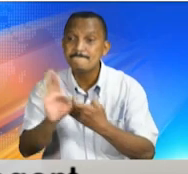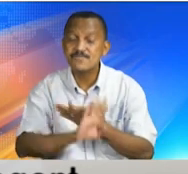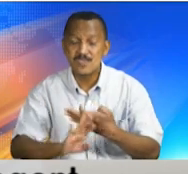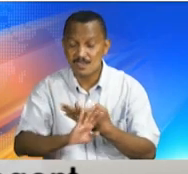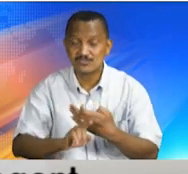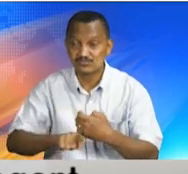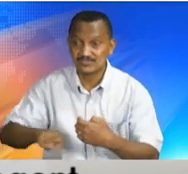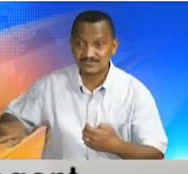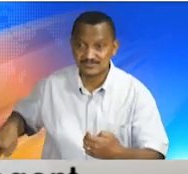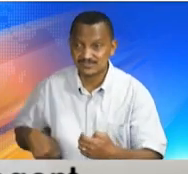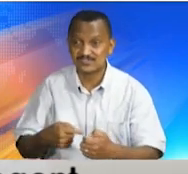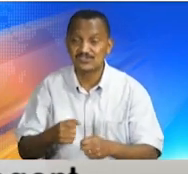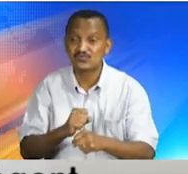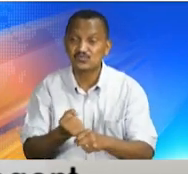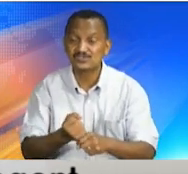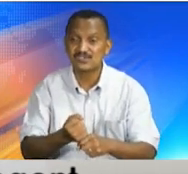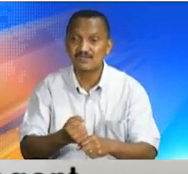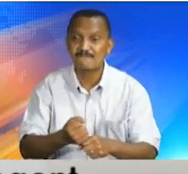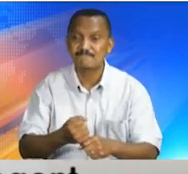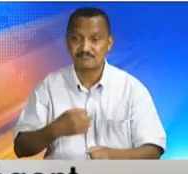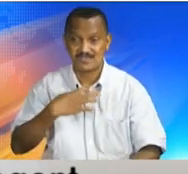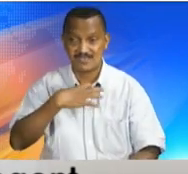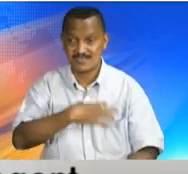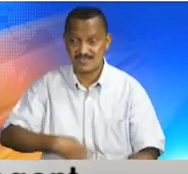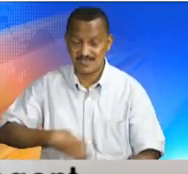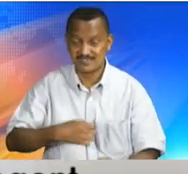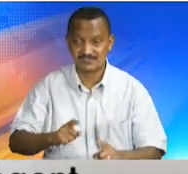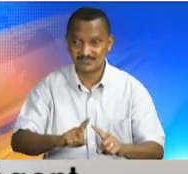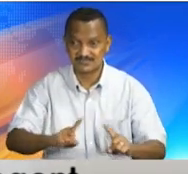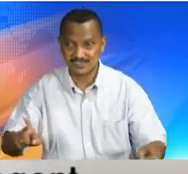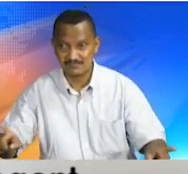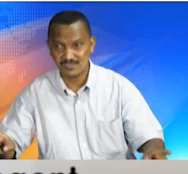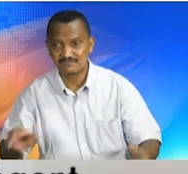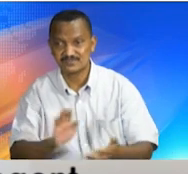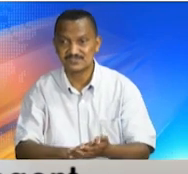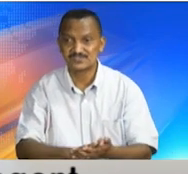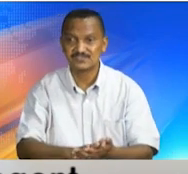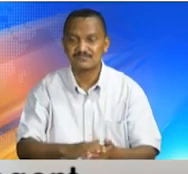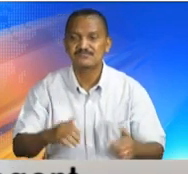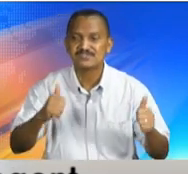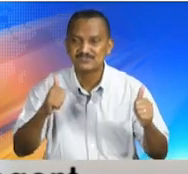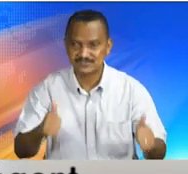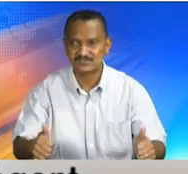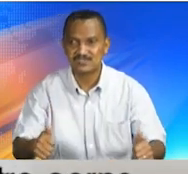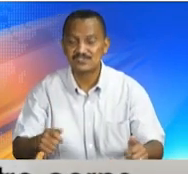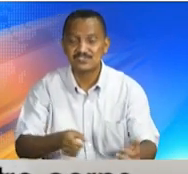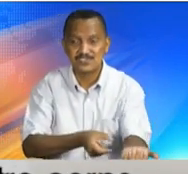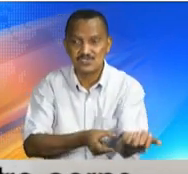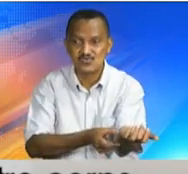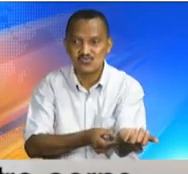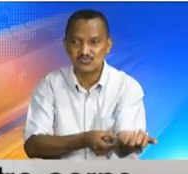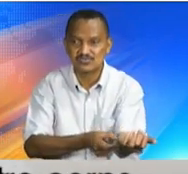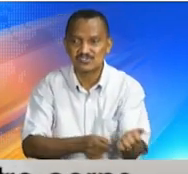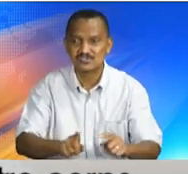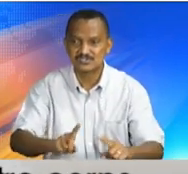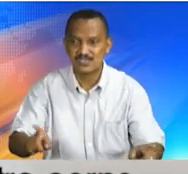amin'ireo aretina maro isan-karazany ary manatsara ny hoditra, manatsara